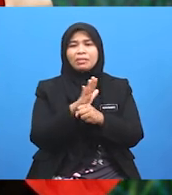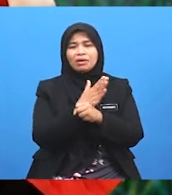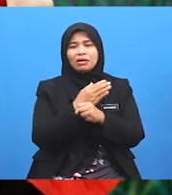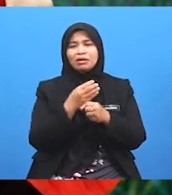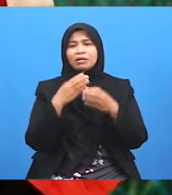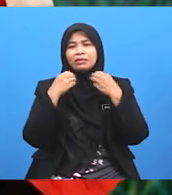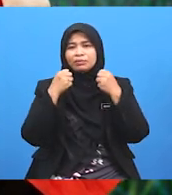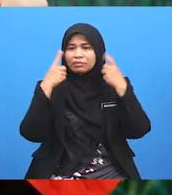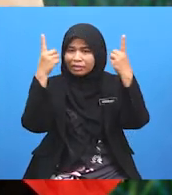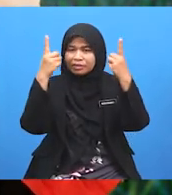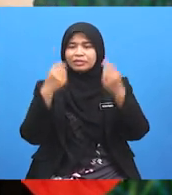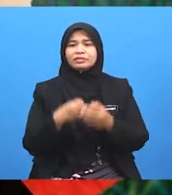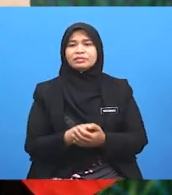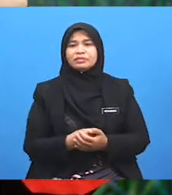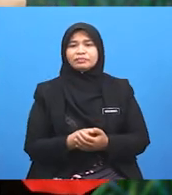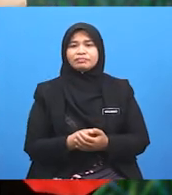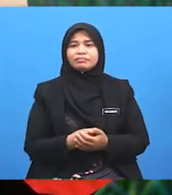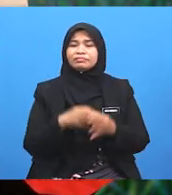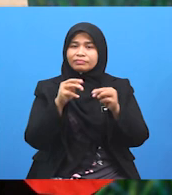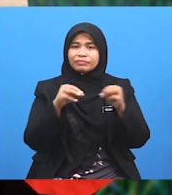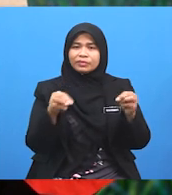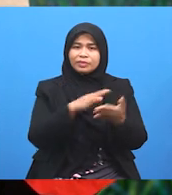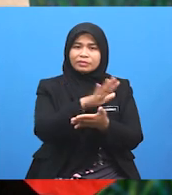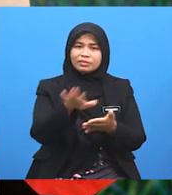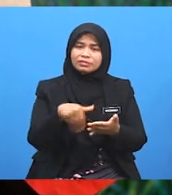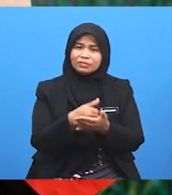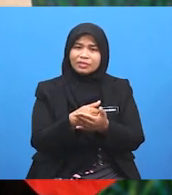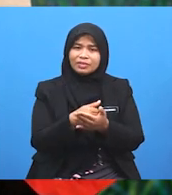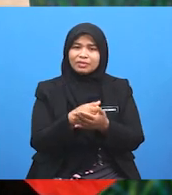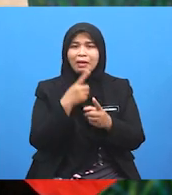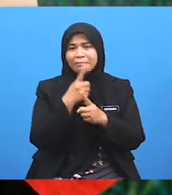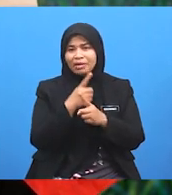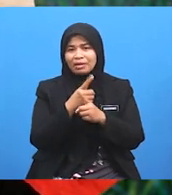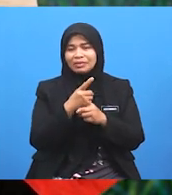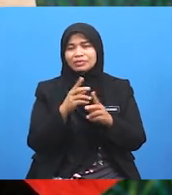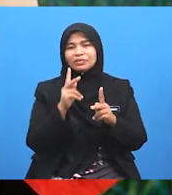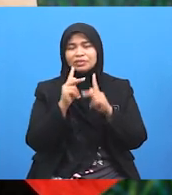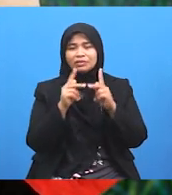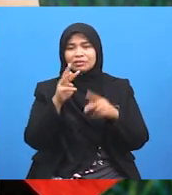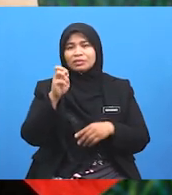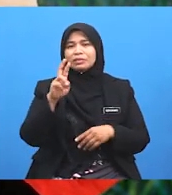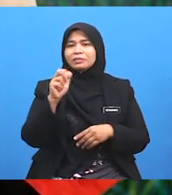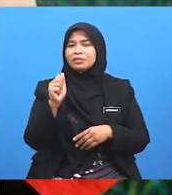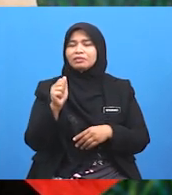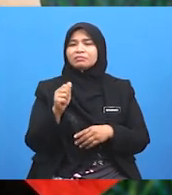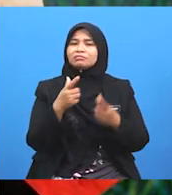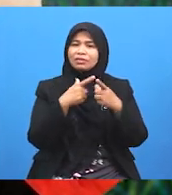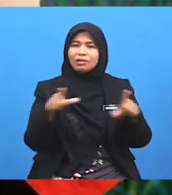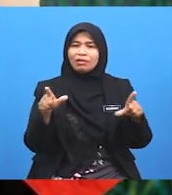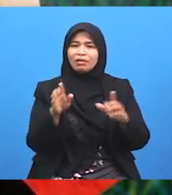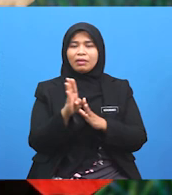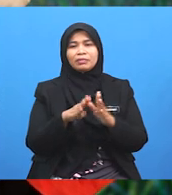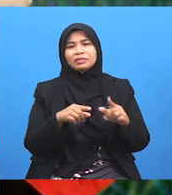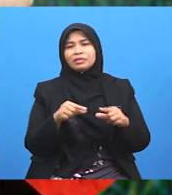penuh dedikasi. Murid sekalian, betul kata Mira tadi. Selain bergiat aktif